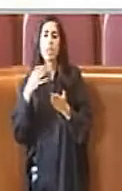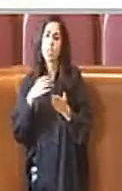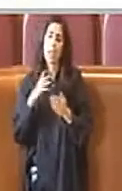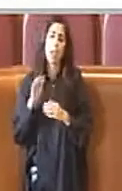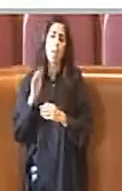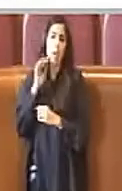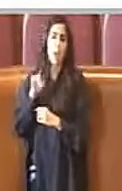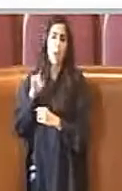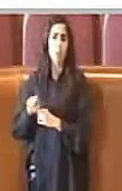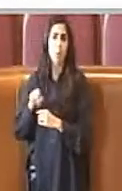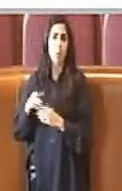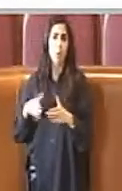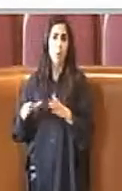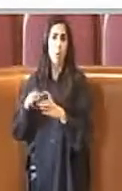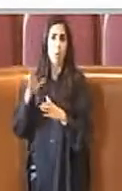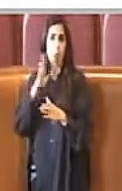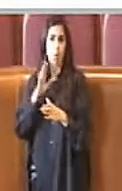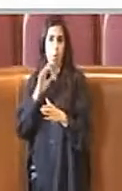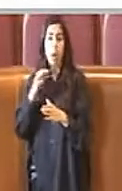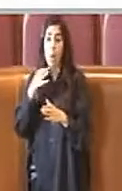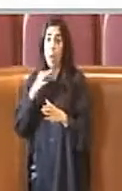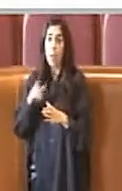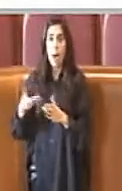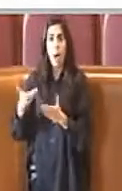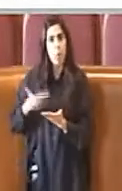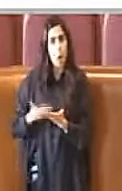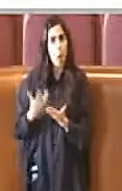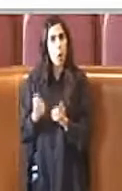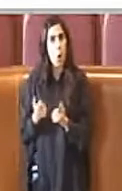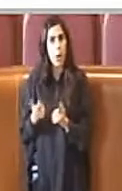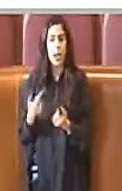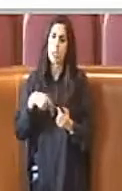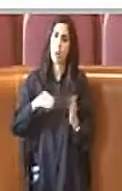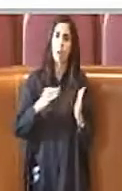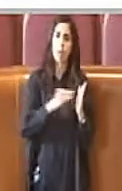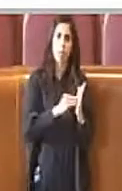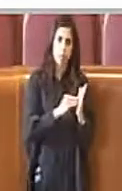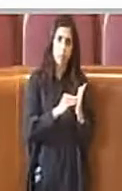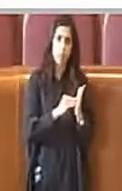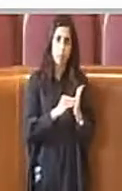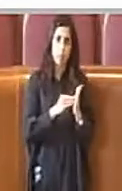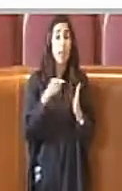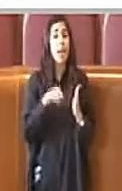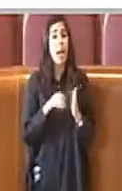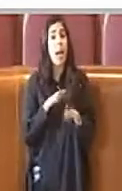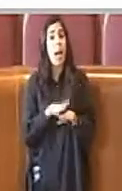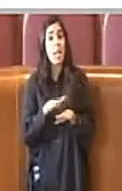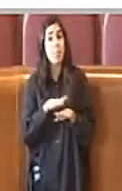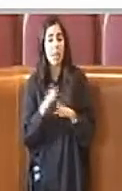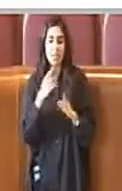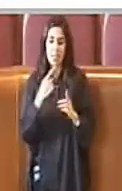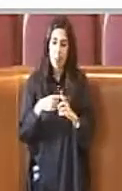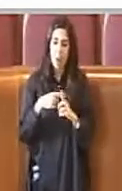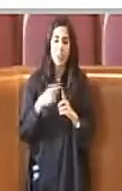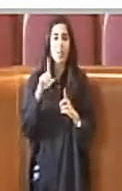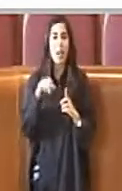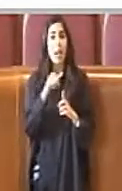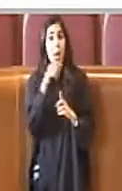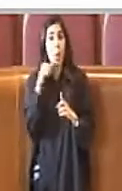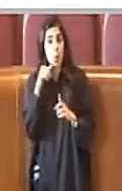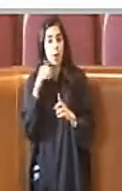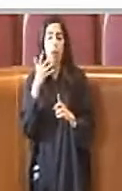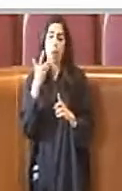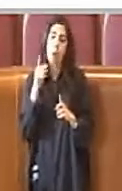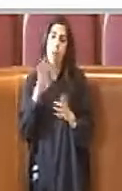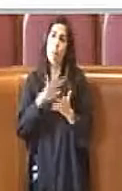riflessioni e proposte concrete che abbiamo ricevuto proprio da loro vogliamo che questa esperienza positiva e utile sia